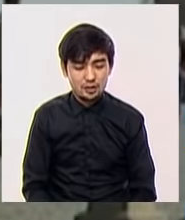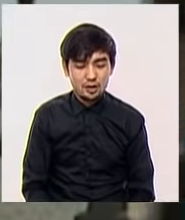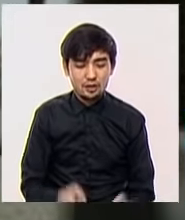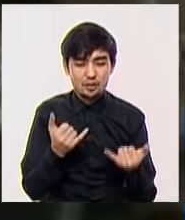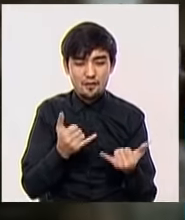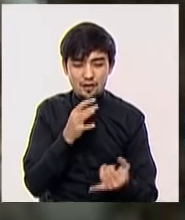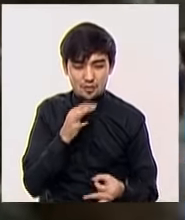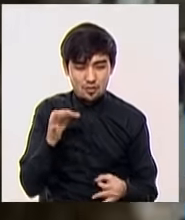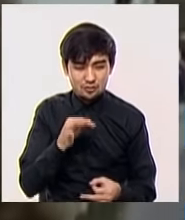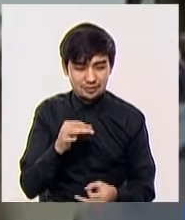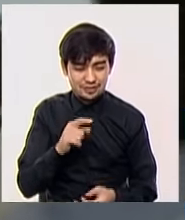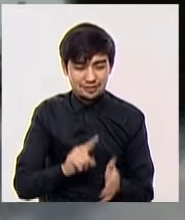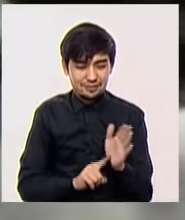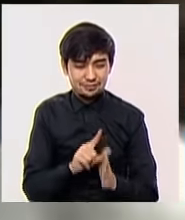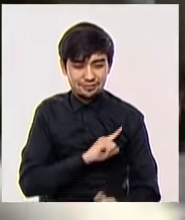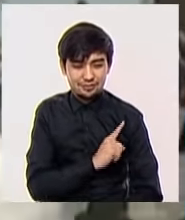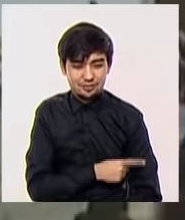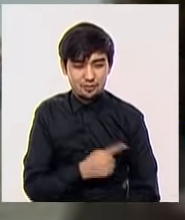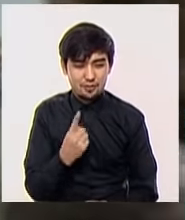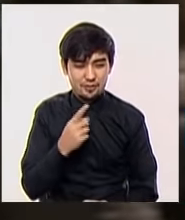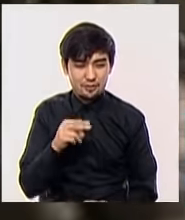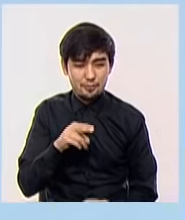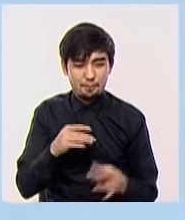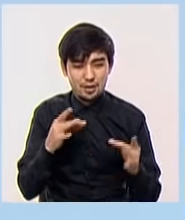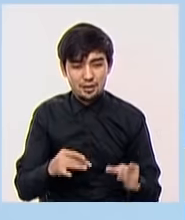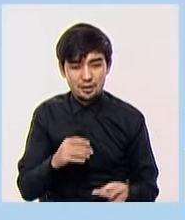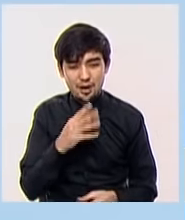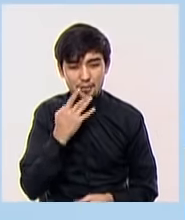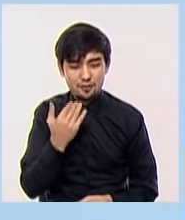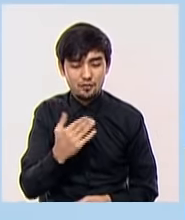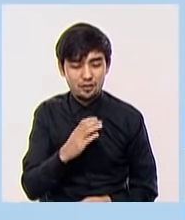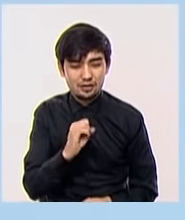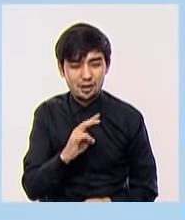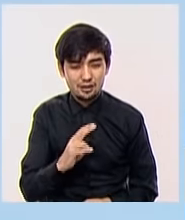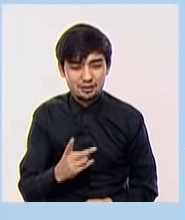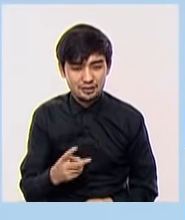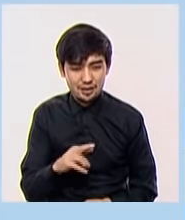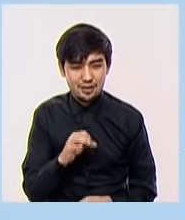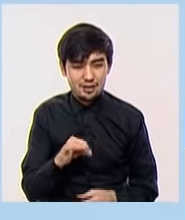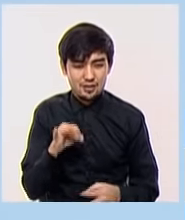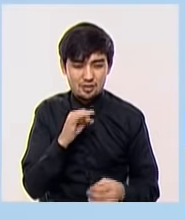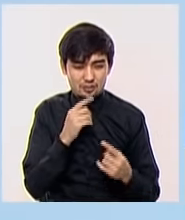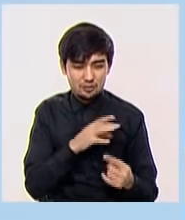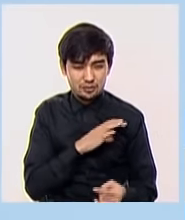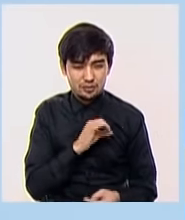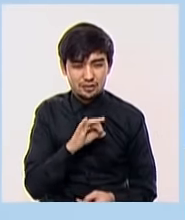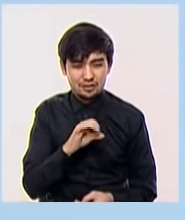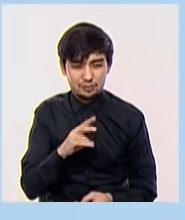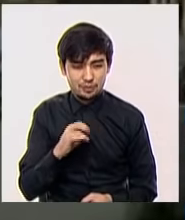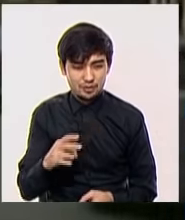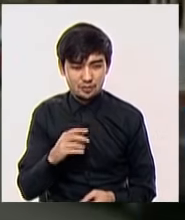временем уже вступил в силу 1 пакет американских санкций под ограничение попали промсвязьбанк обслуживающий российский